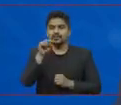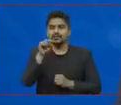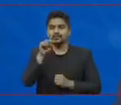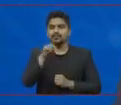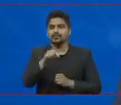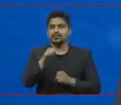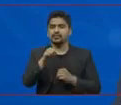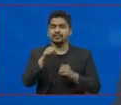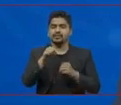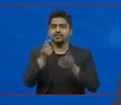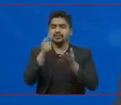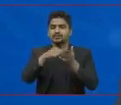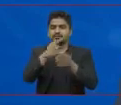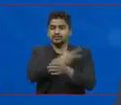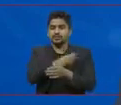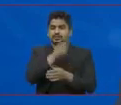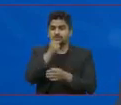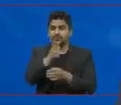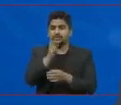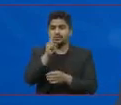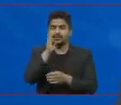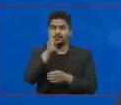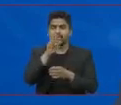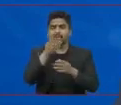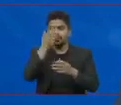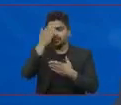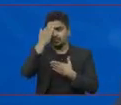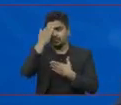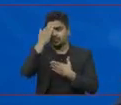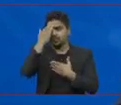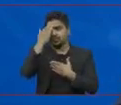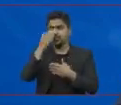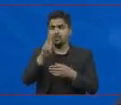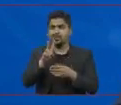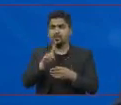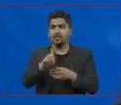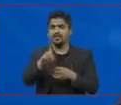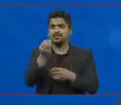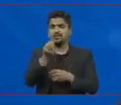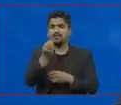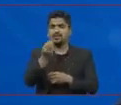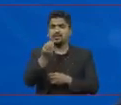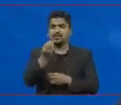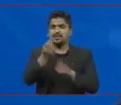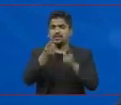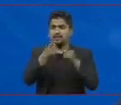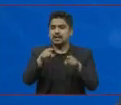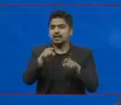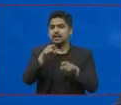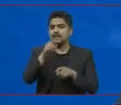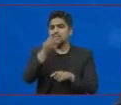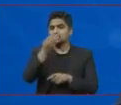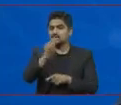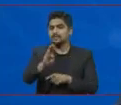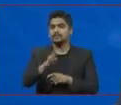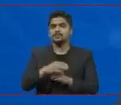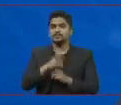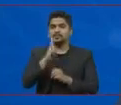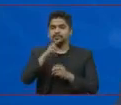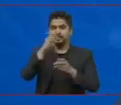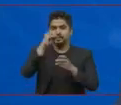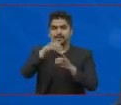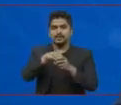इनएक्टिभेटेड खोप हो जसमा रोगको भाइरसको केही अंश रहेको हुन्छ,